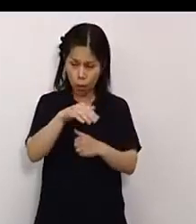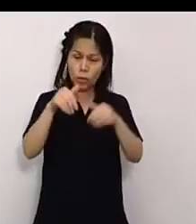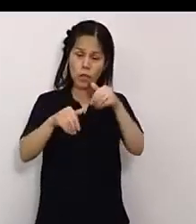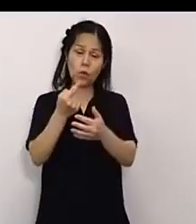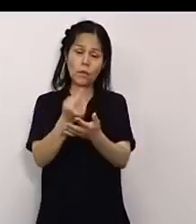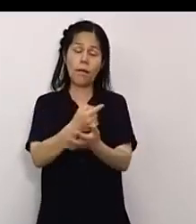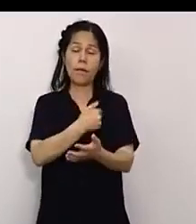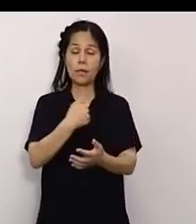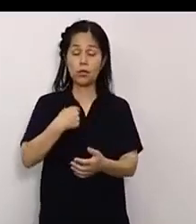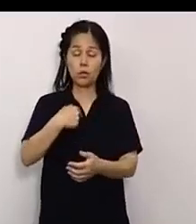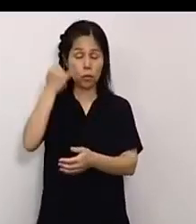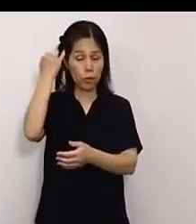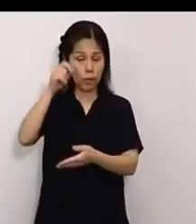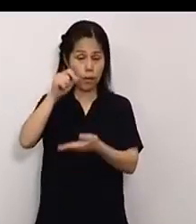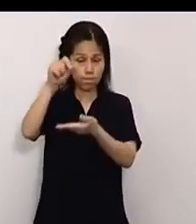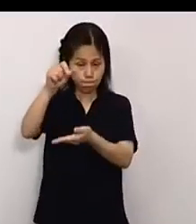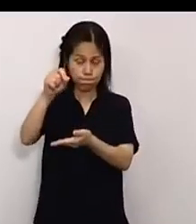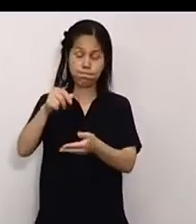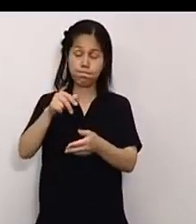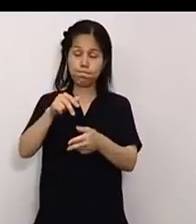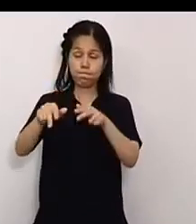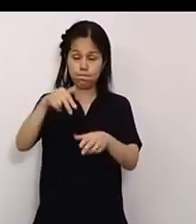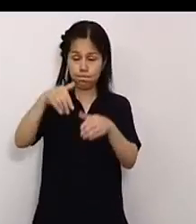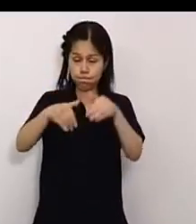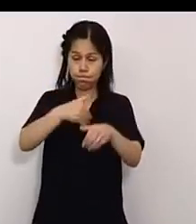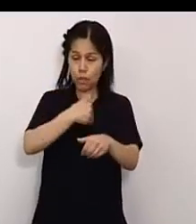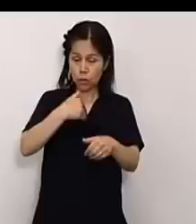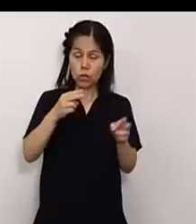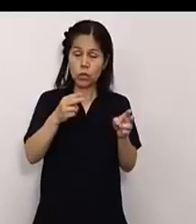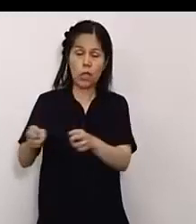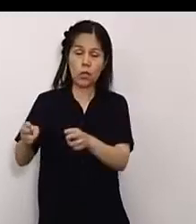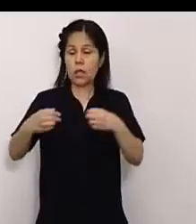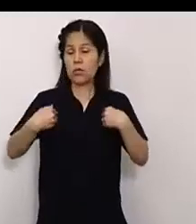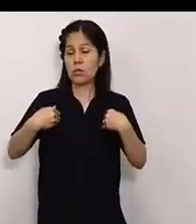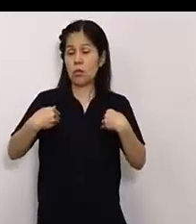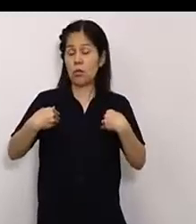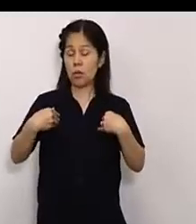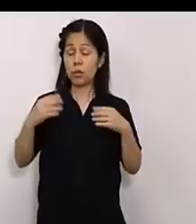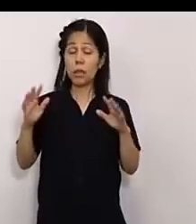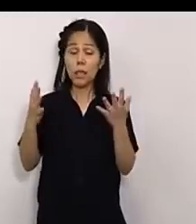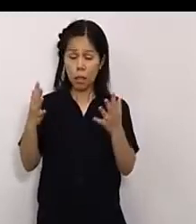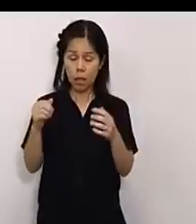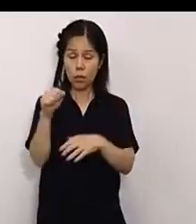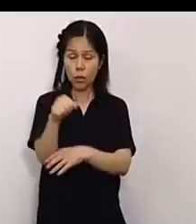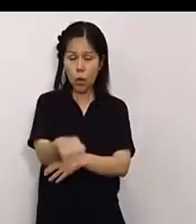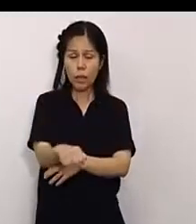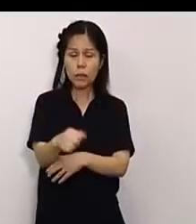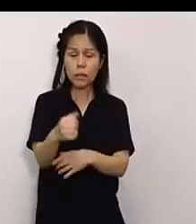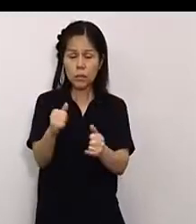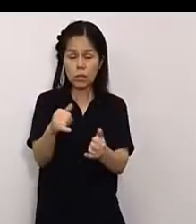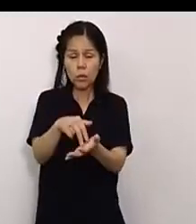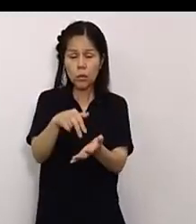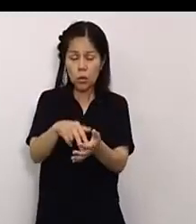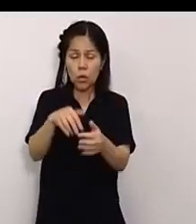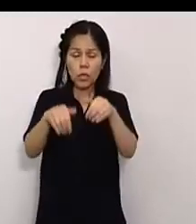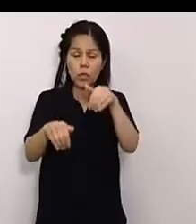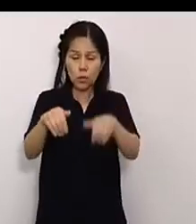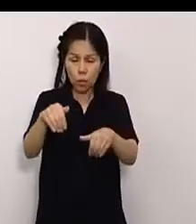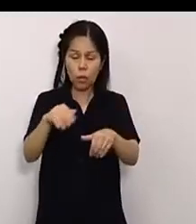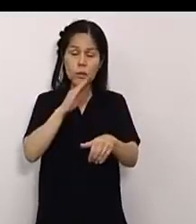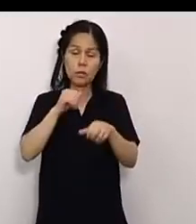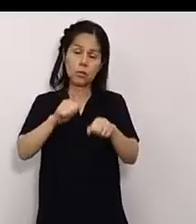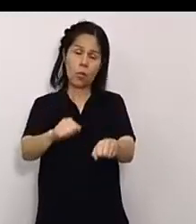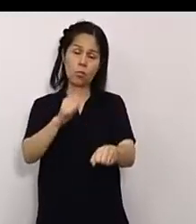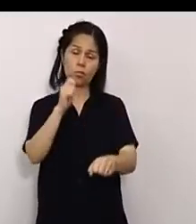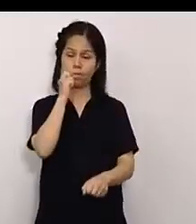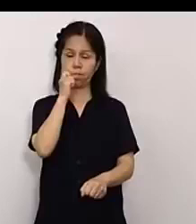自分の意見がちゃんと反映されるっていう制度を作らなければ、いつまでたっても弱者のための選挙っていうのは行われないっていうふうに考え